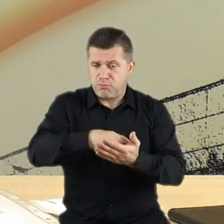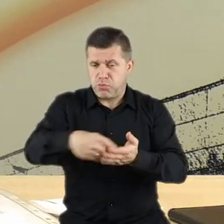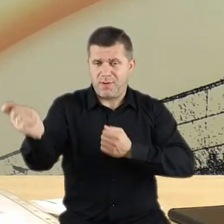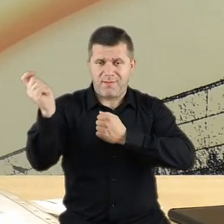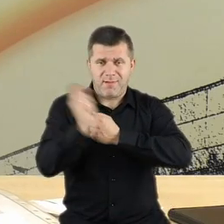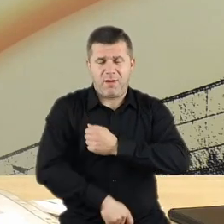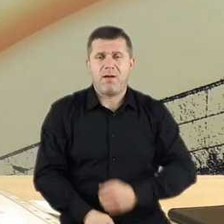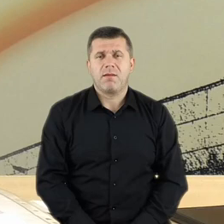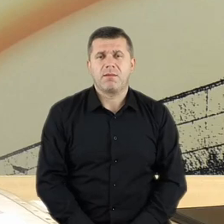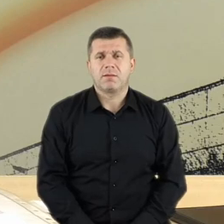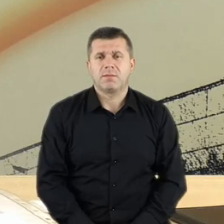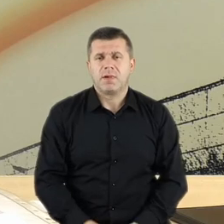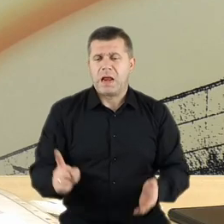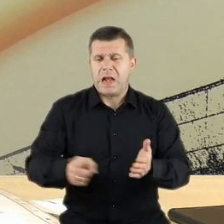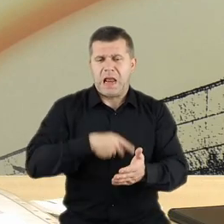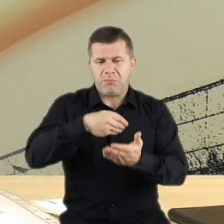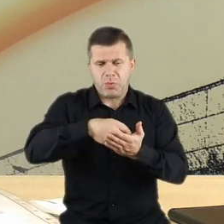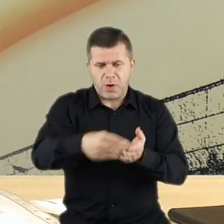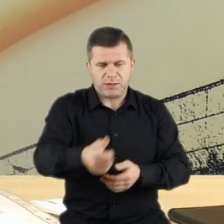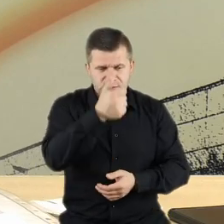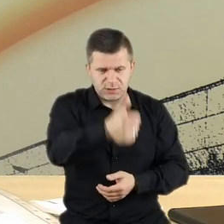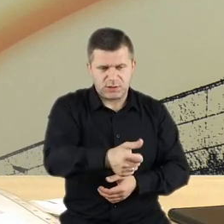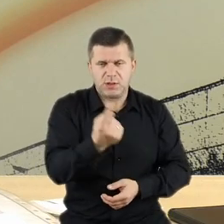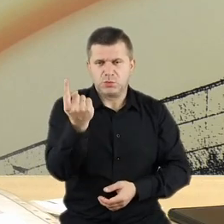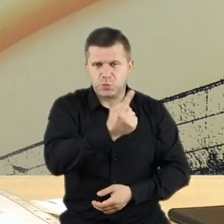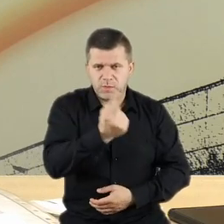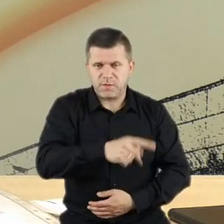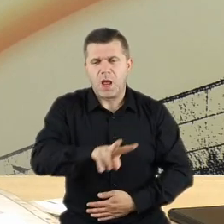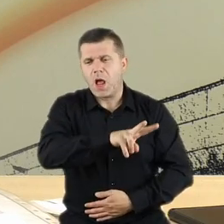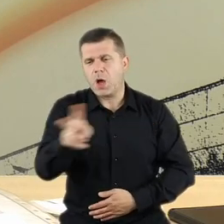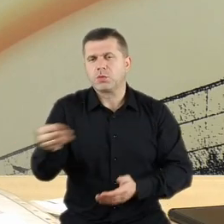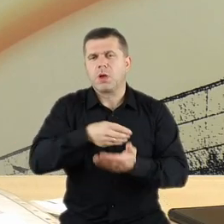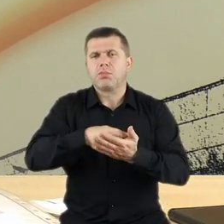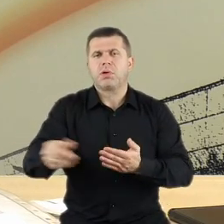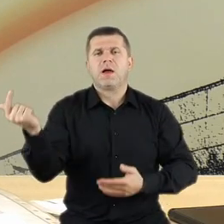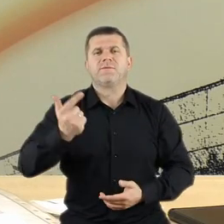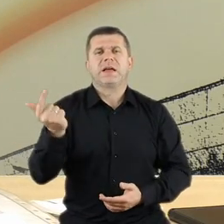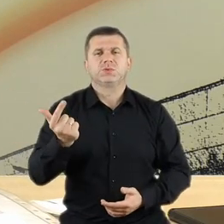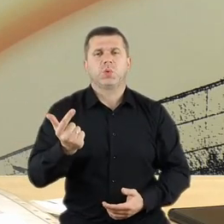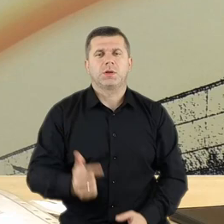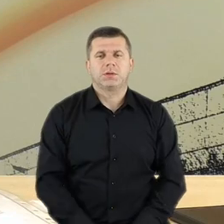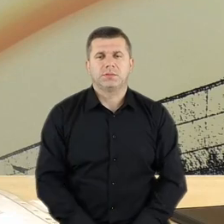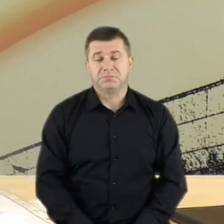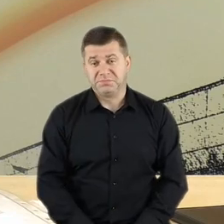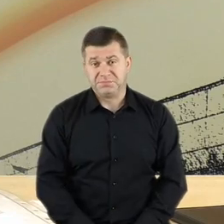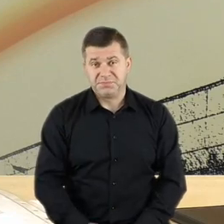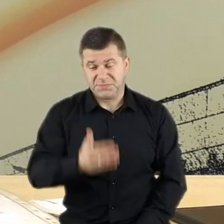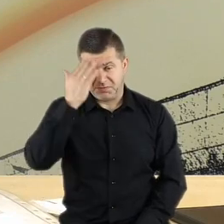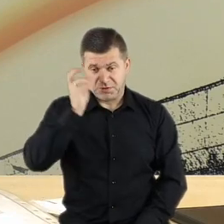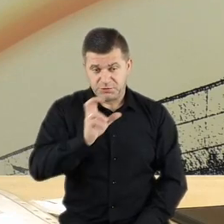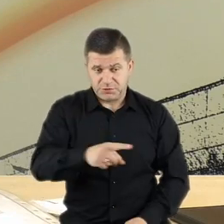raz zapłacił za jedno zapłacił złotówkę a za drugie zapłacił 2 złote No nie wiem czy jedno jej